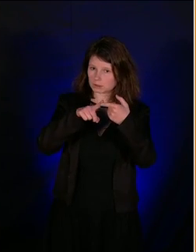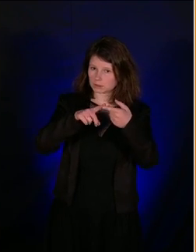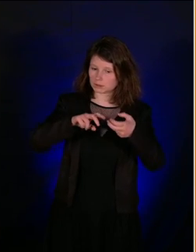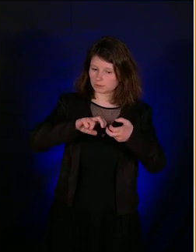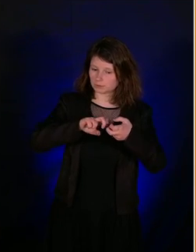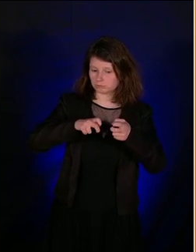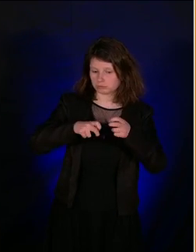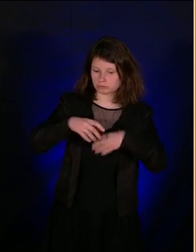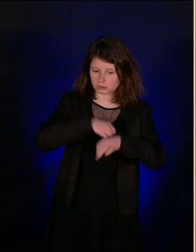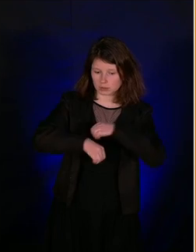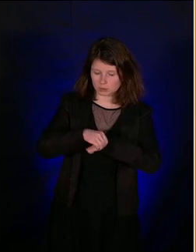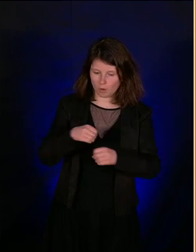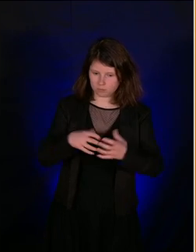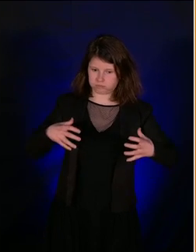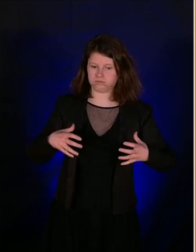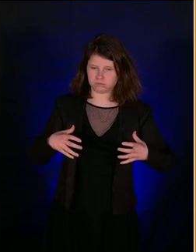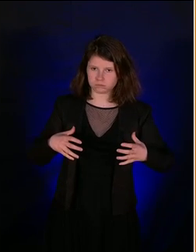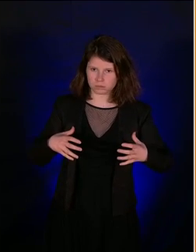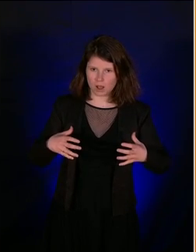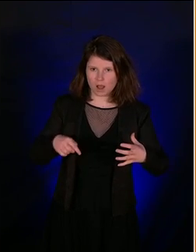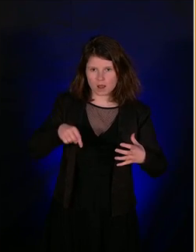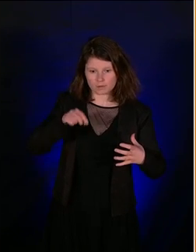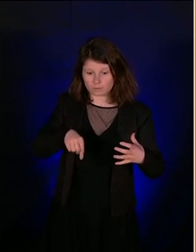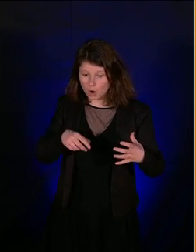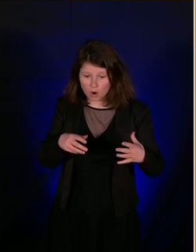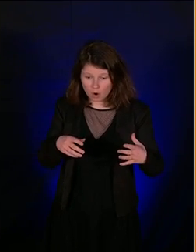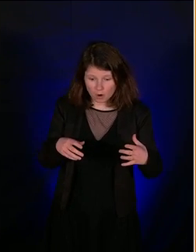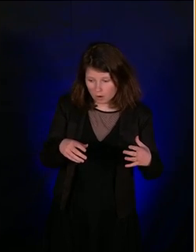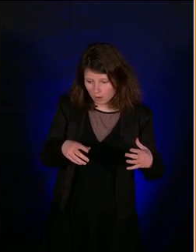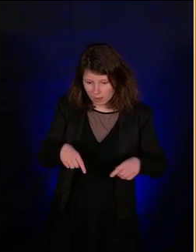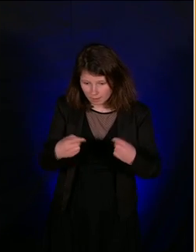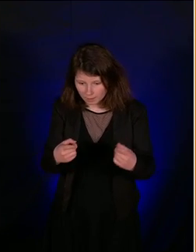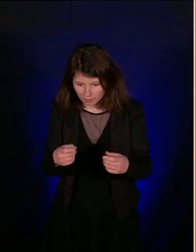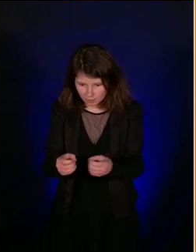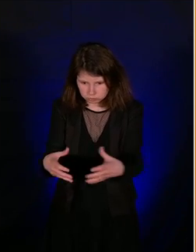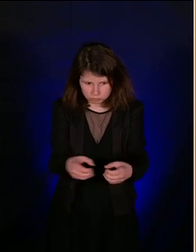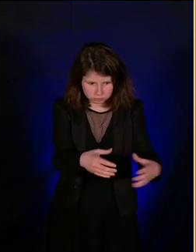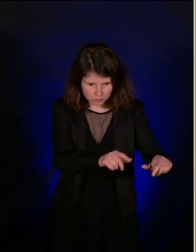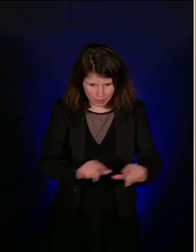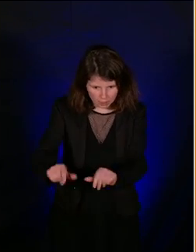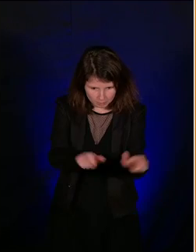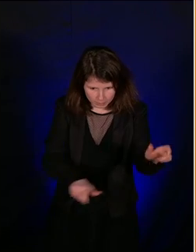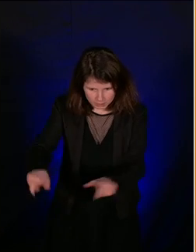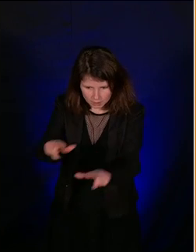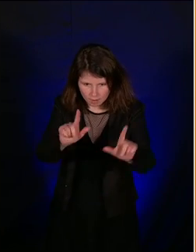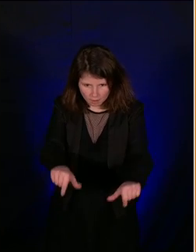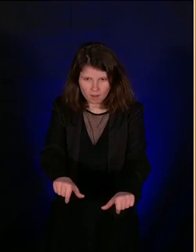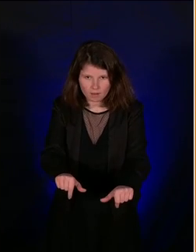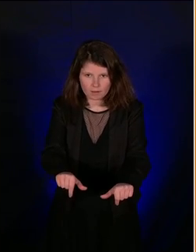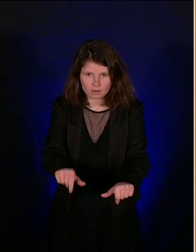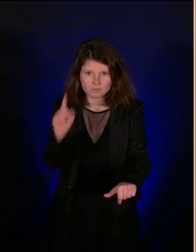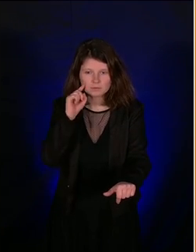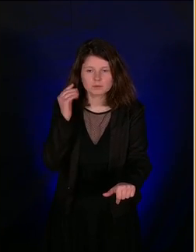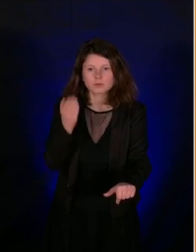jouer dans la cour là où ça se passe là où il y a du monde il ne s'agit pas d'être cornerérisé hein et donc c'est pour ça que nous sommes